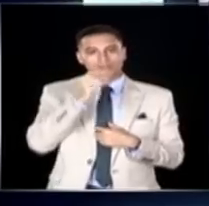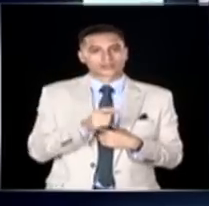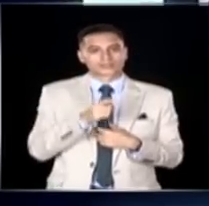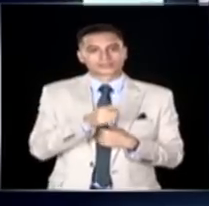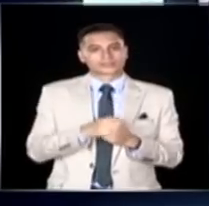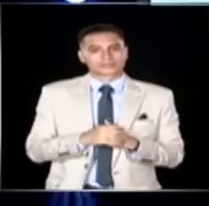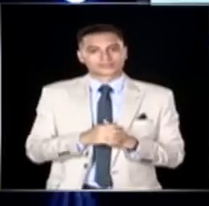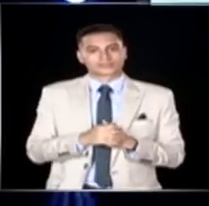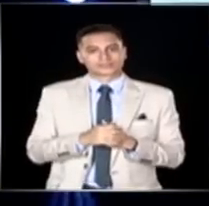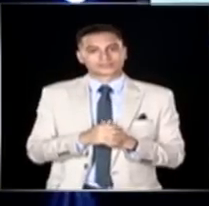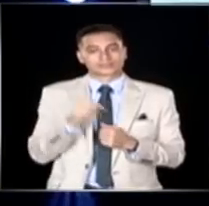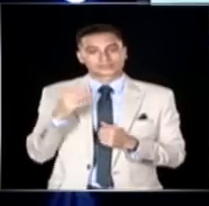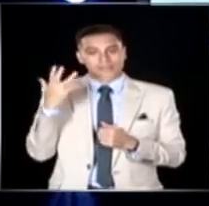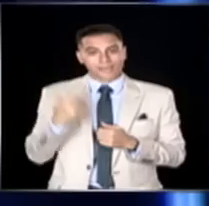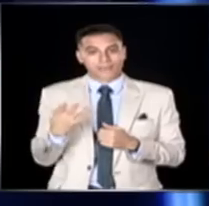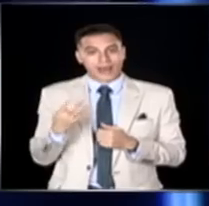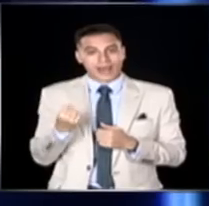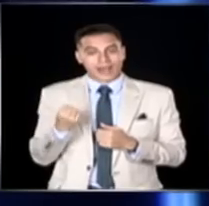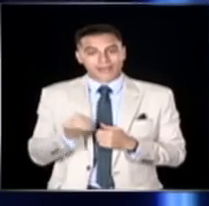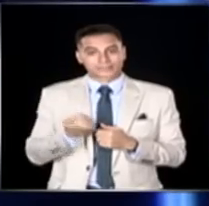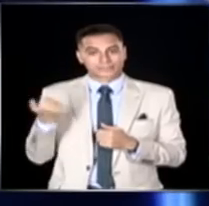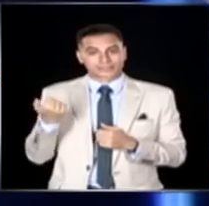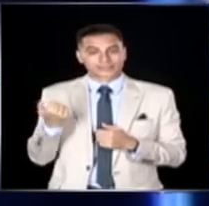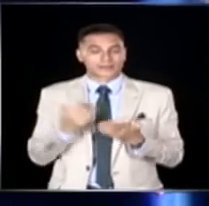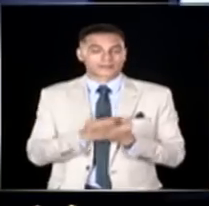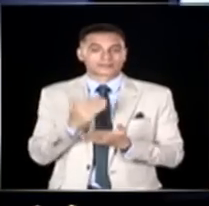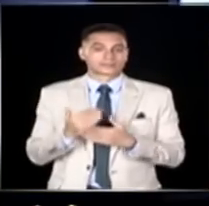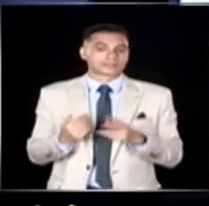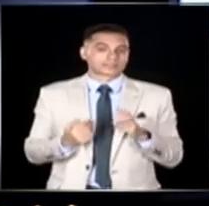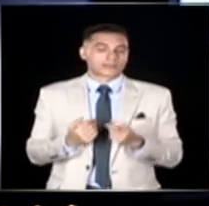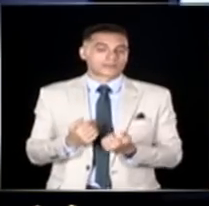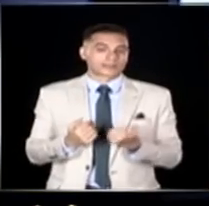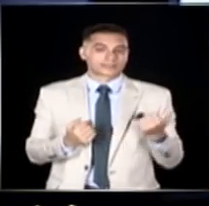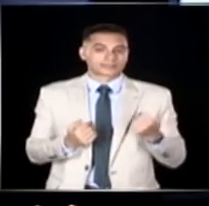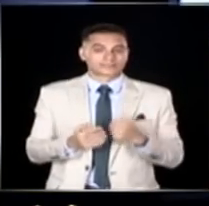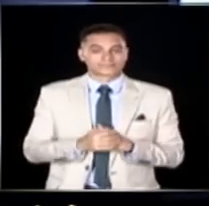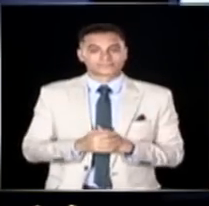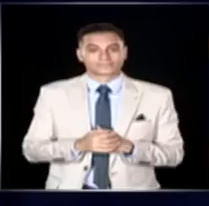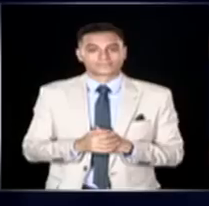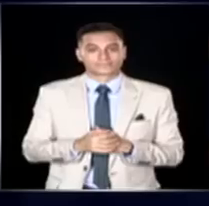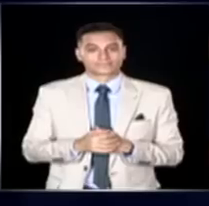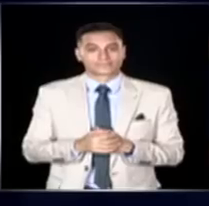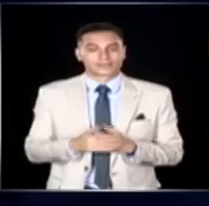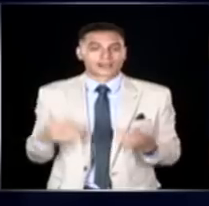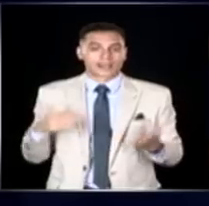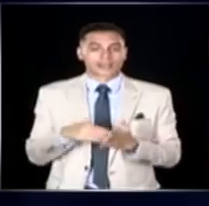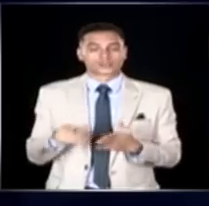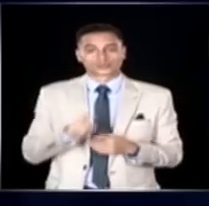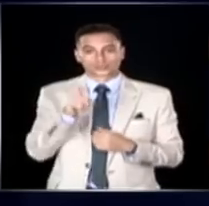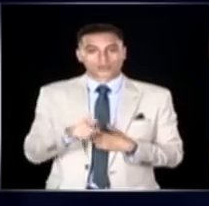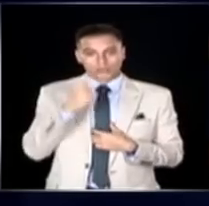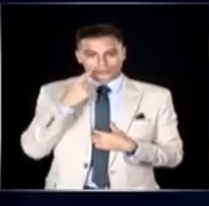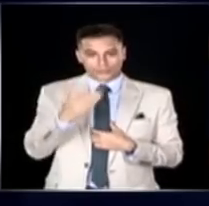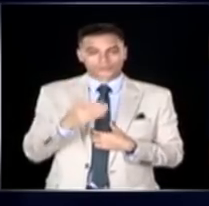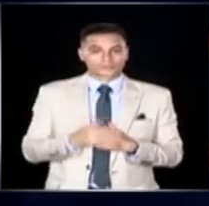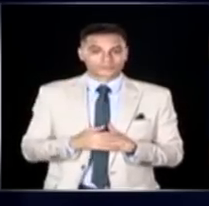نتيجة 40 الشيماء القاهرة، 70 مغاغة المنيا. آخر سؤال في الفقرة،